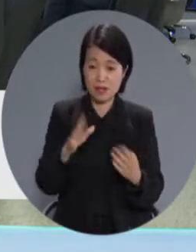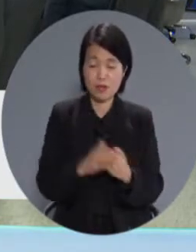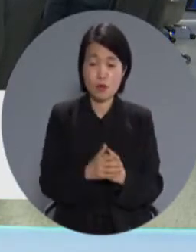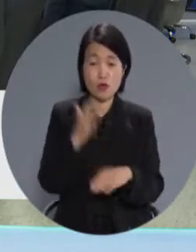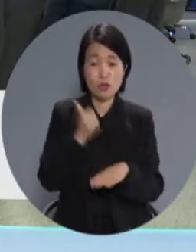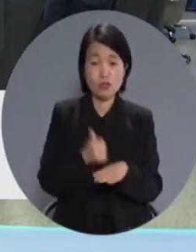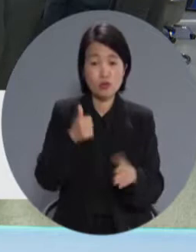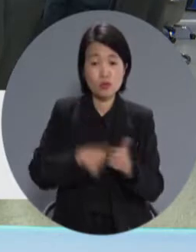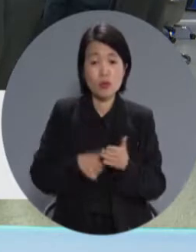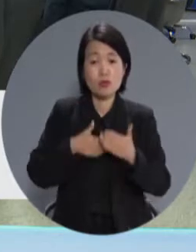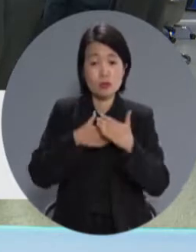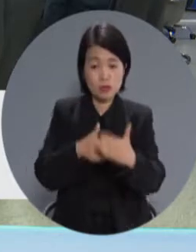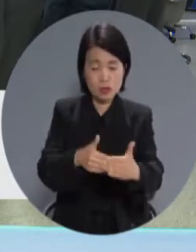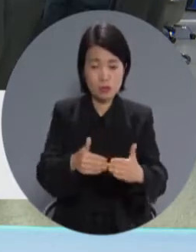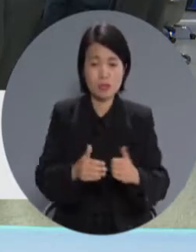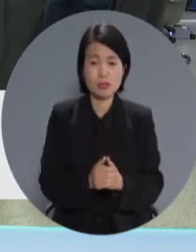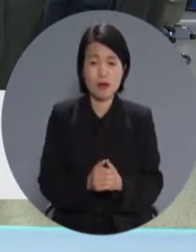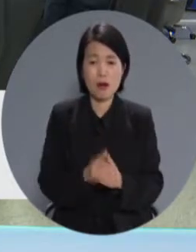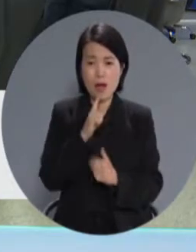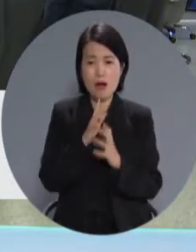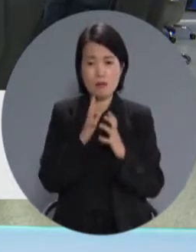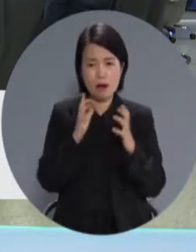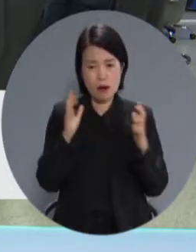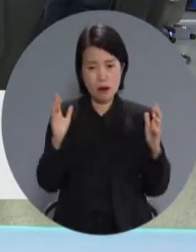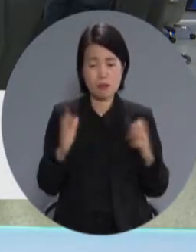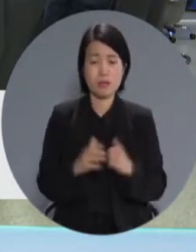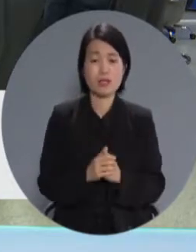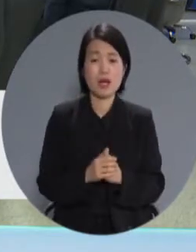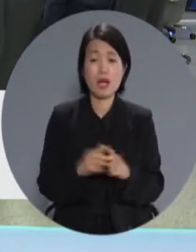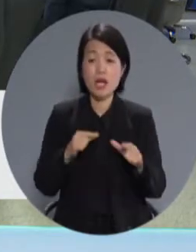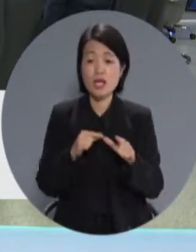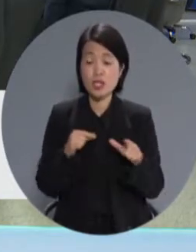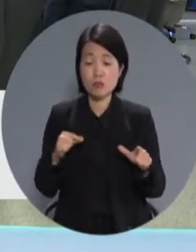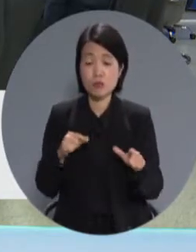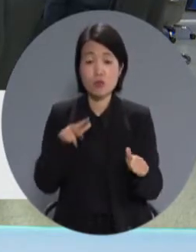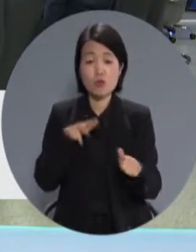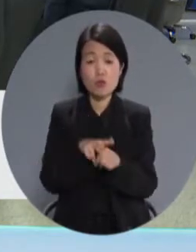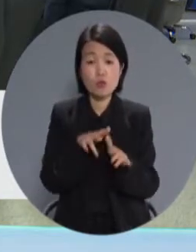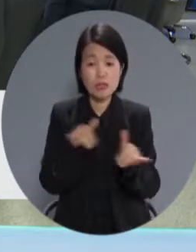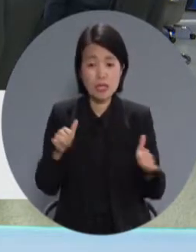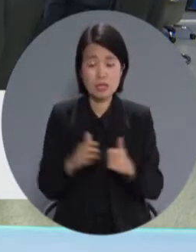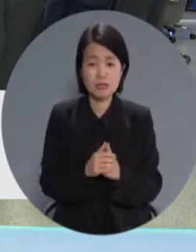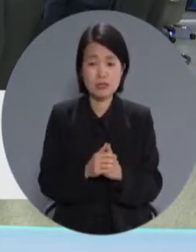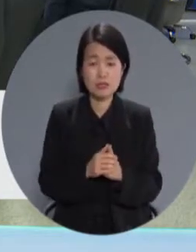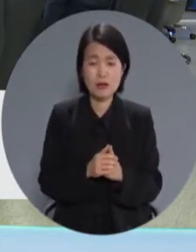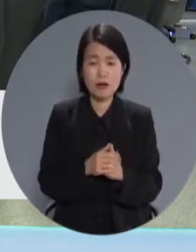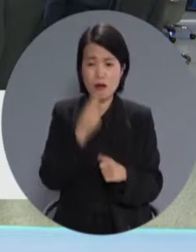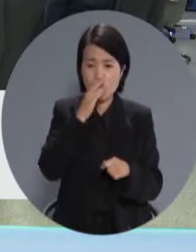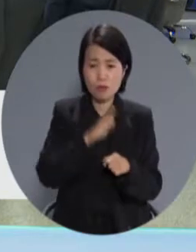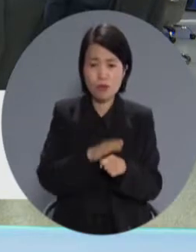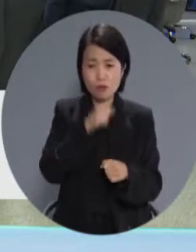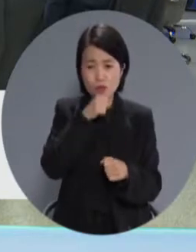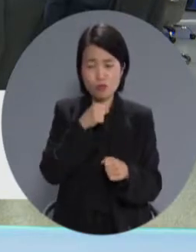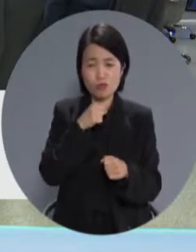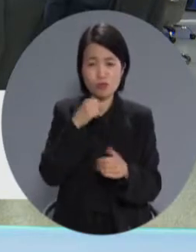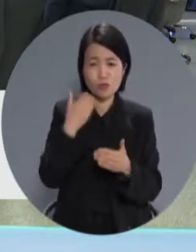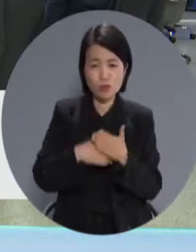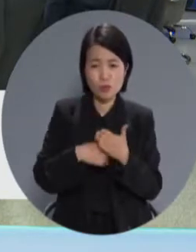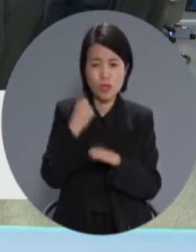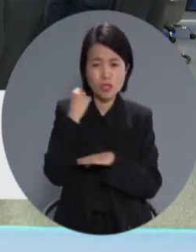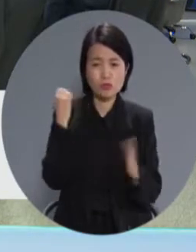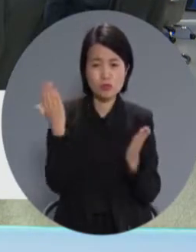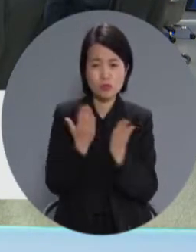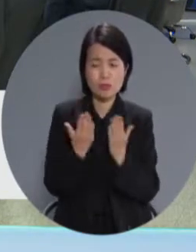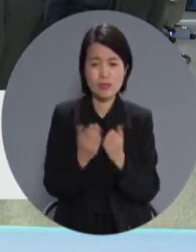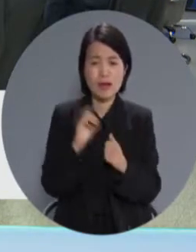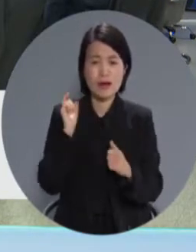결선 투표까지 치르기로 하면서 뒷말이 무성합니다. 또 일부 후보는 부당하게 감점 규정을 적용했다며 강하게